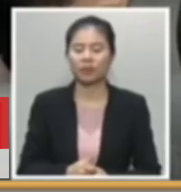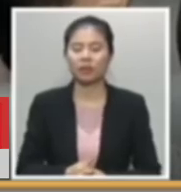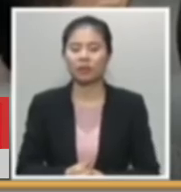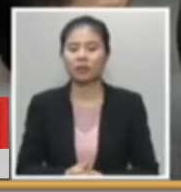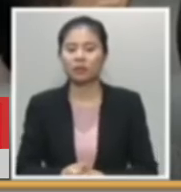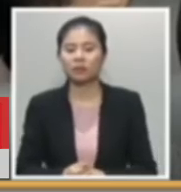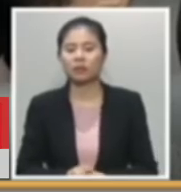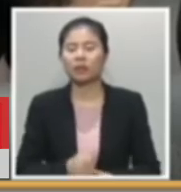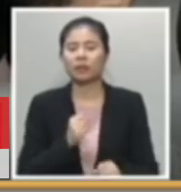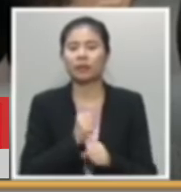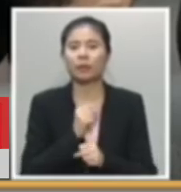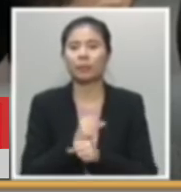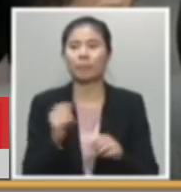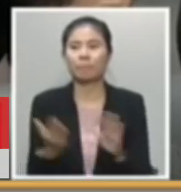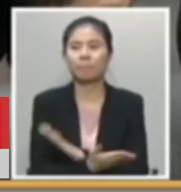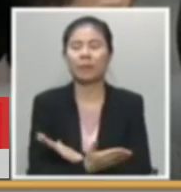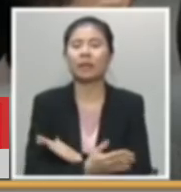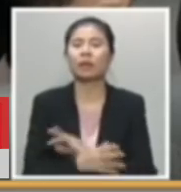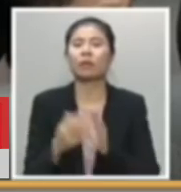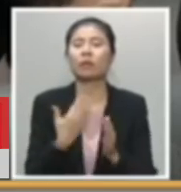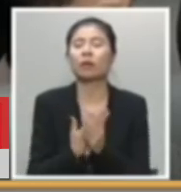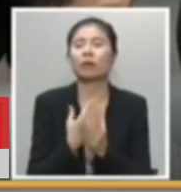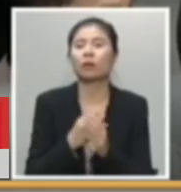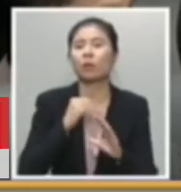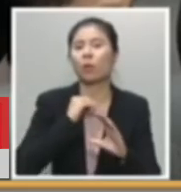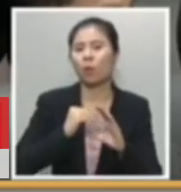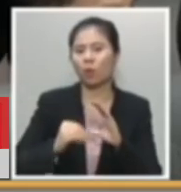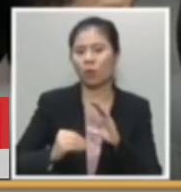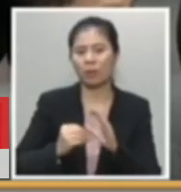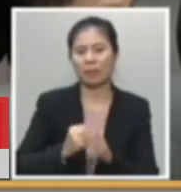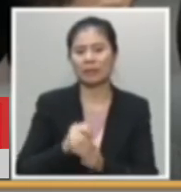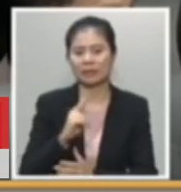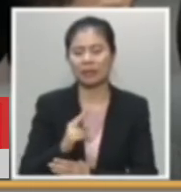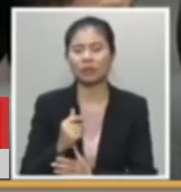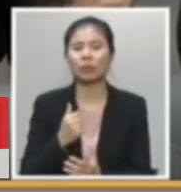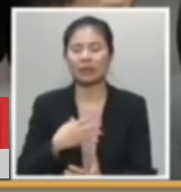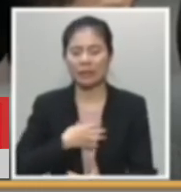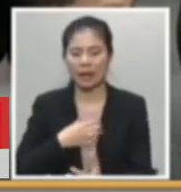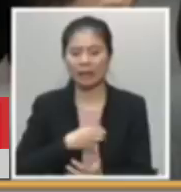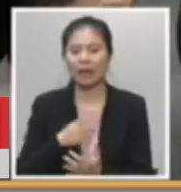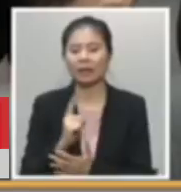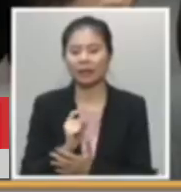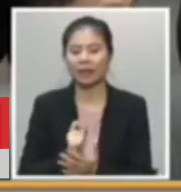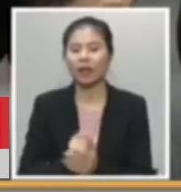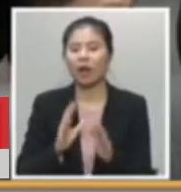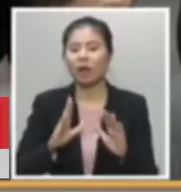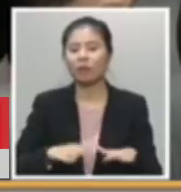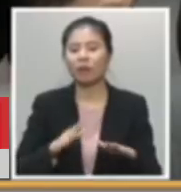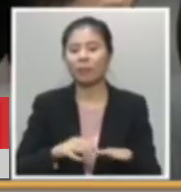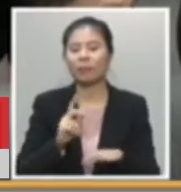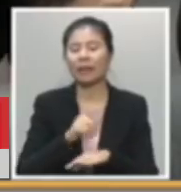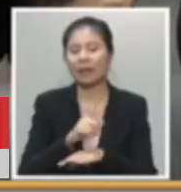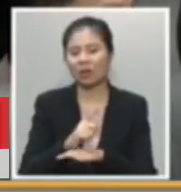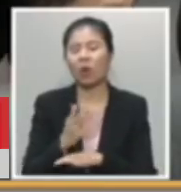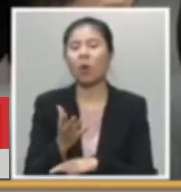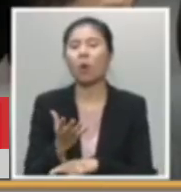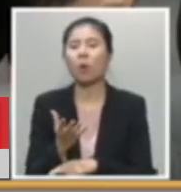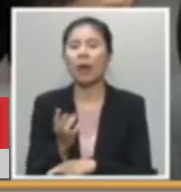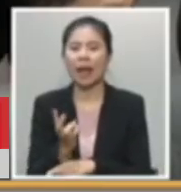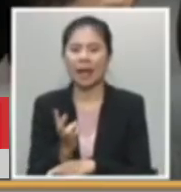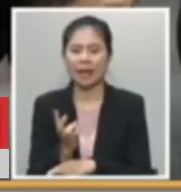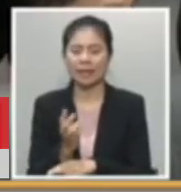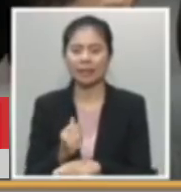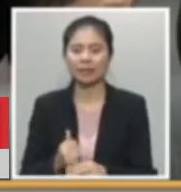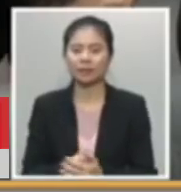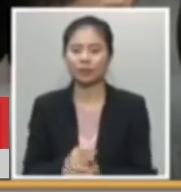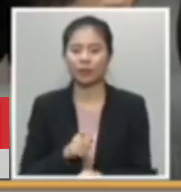ลี่ยนมีการโอนงบประมาณไปใช้ในสิ่งที่ท่านต้องการได้ผมฝากท่านประธานครับขอเวลาอีกนิดเดียวครับตรง